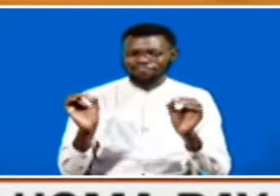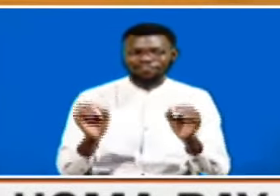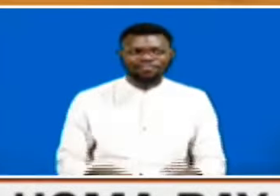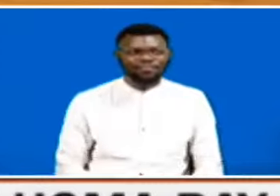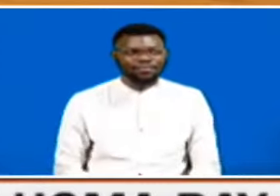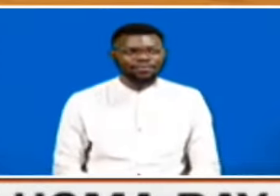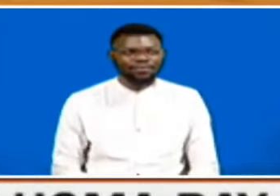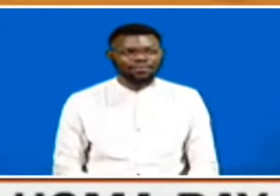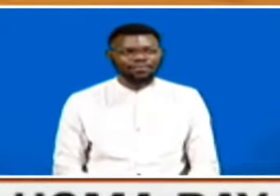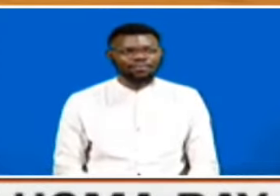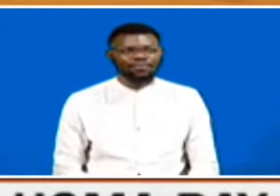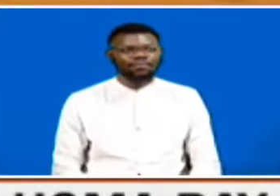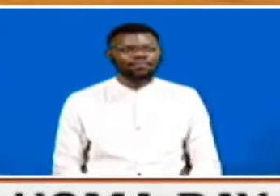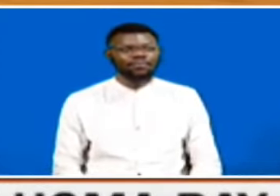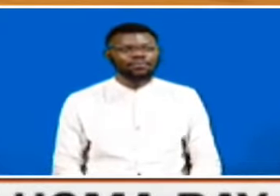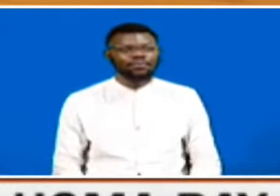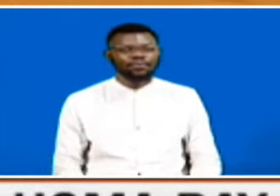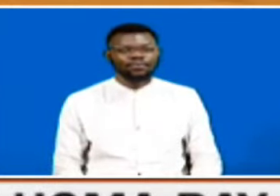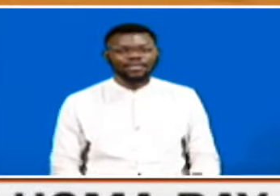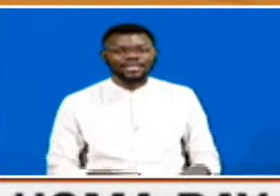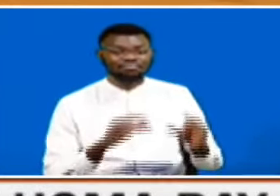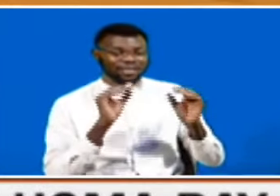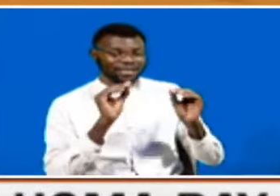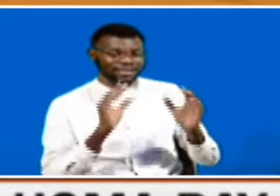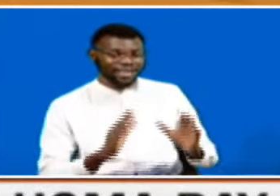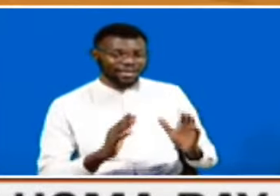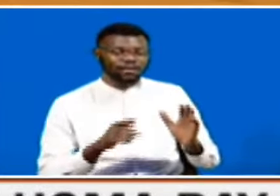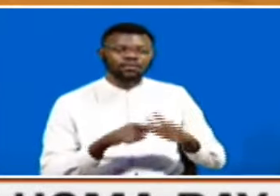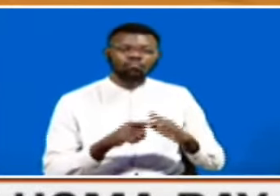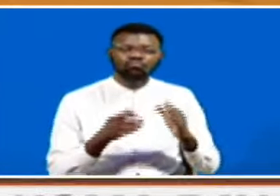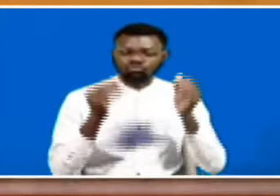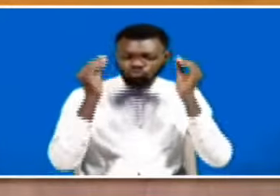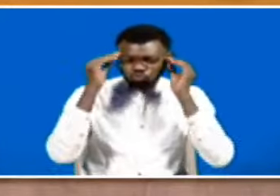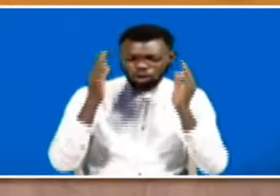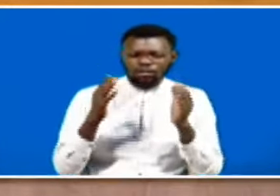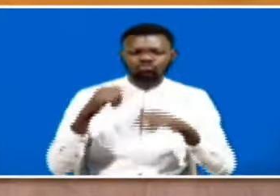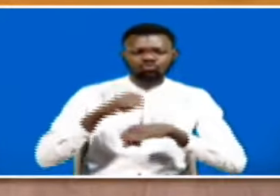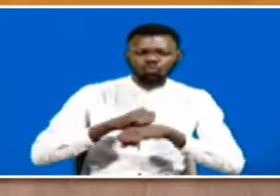Walimu na wanafunzi wa shule ya msingi ya Accurate iliyopo eneo la Komarock hii leo walikuwa na